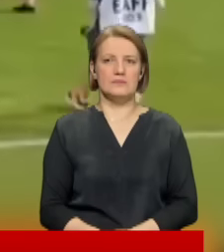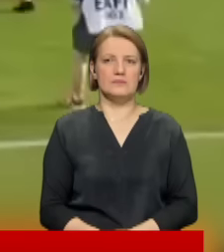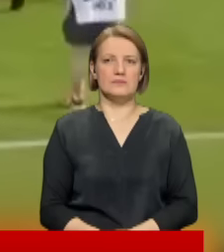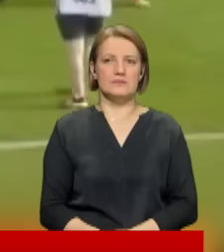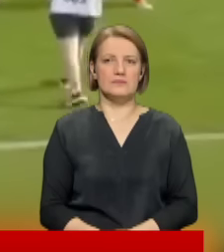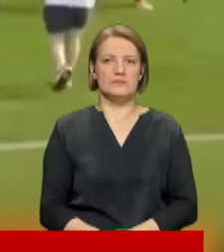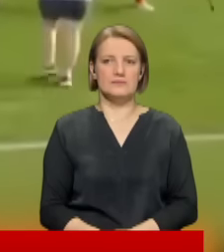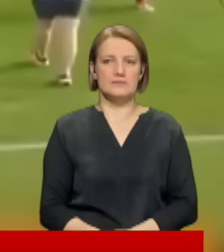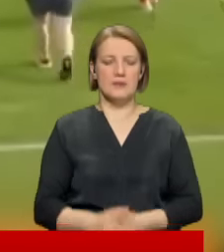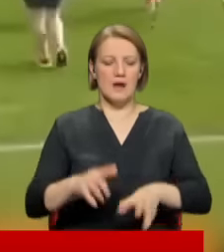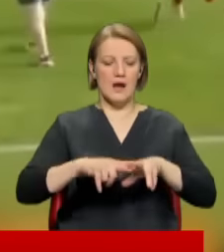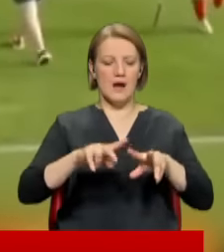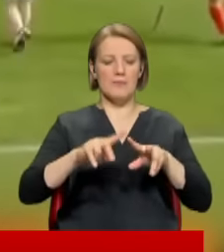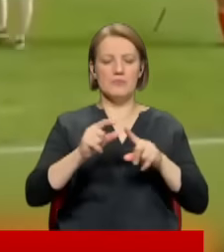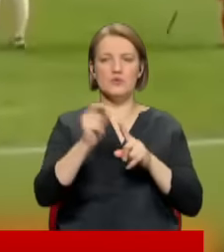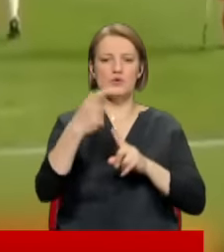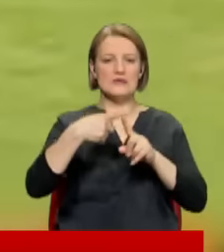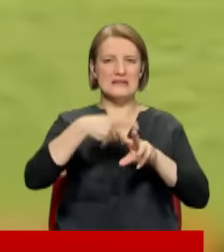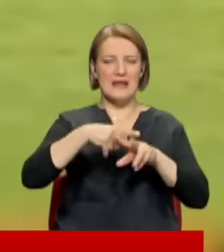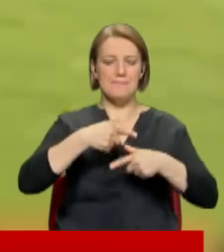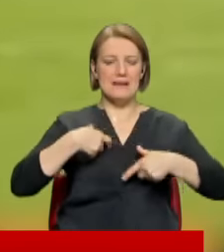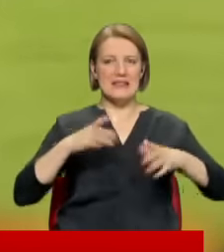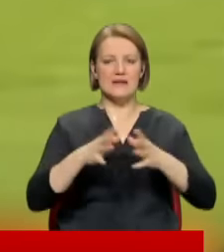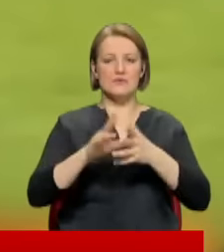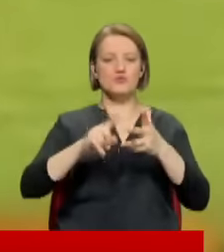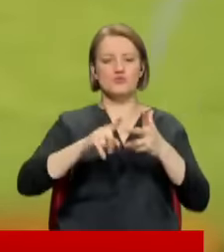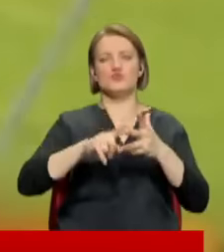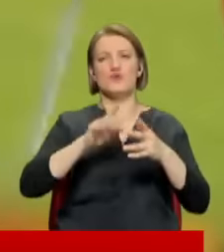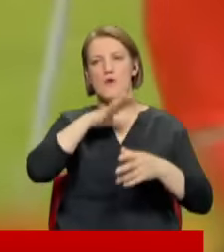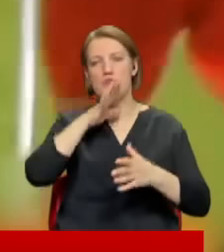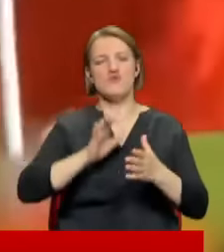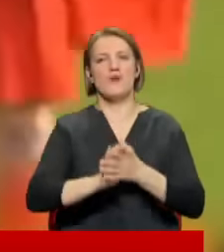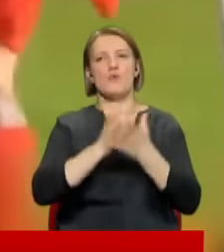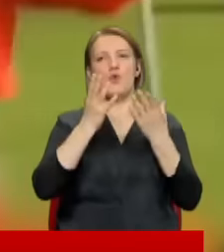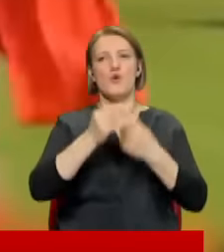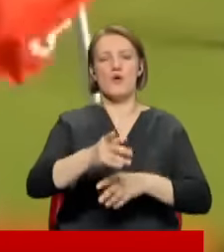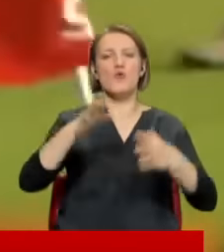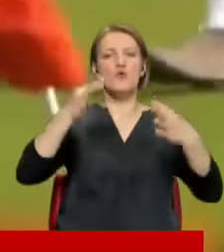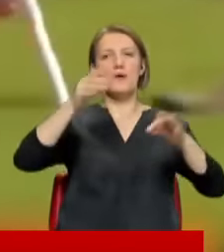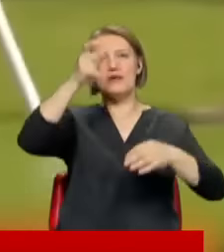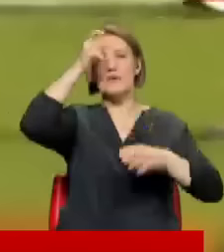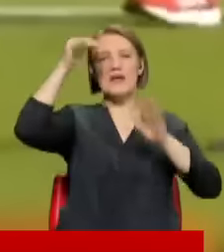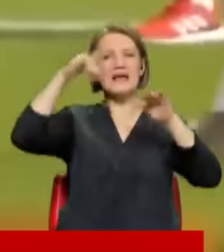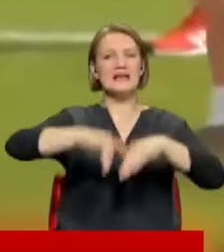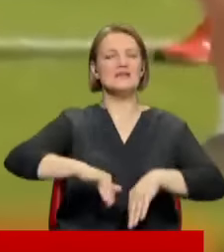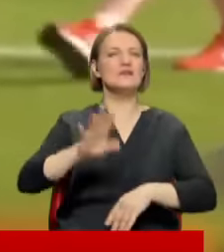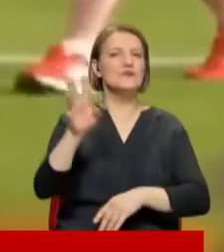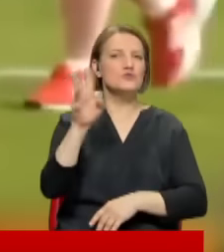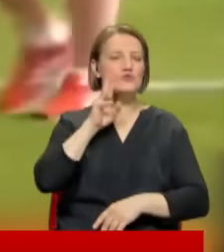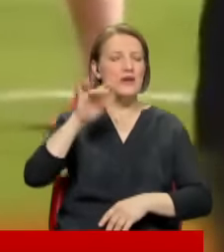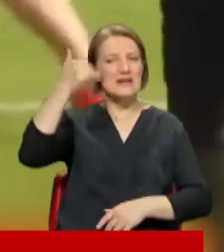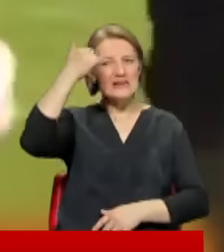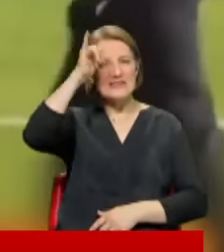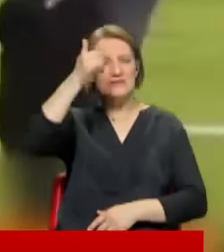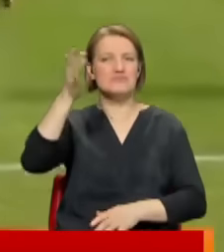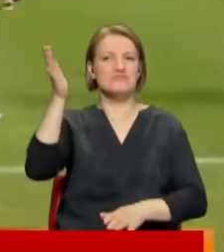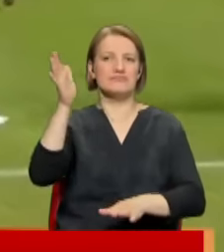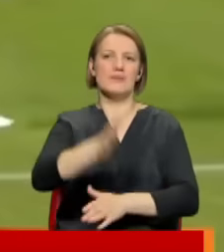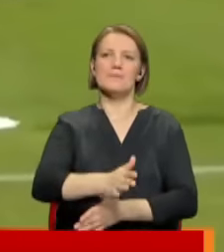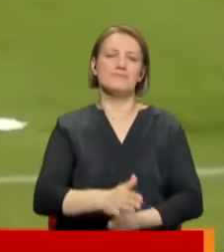şampiyonu. Ampute milli futbol takımı 3. kez Avrupa şampiyonu oldu. Kupa ile ülkeye dönen milliler son rakipleri İspanya'yı da hüsrana